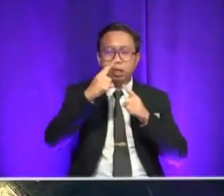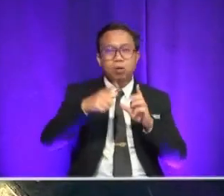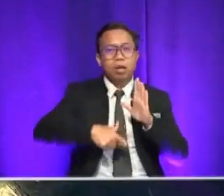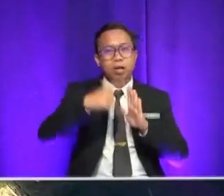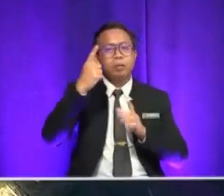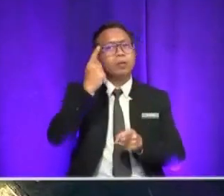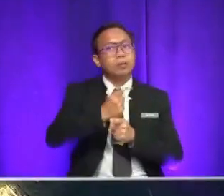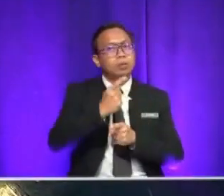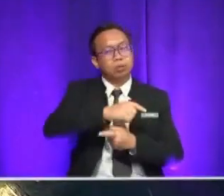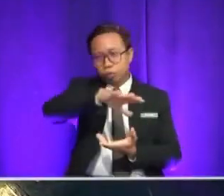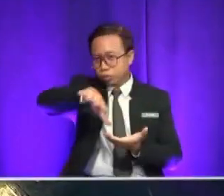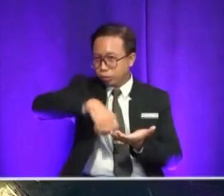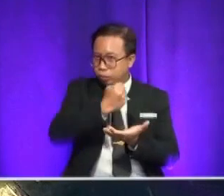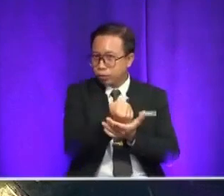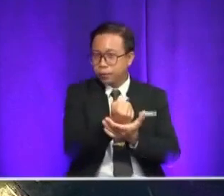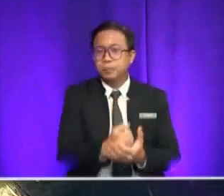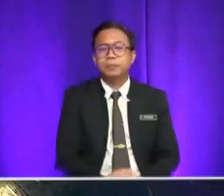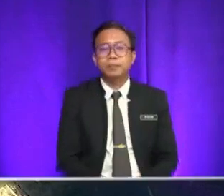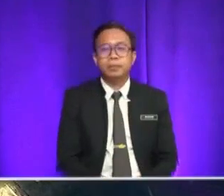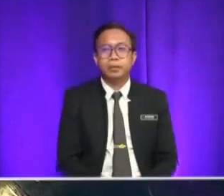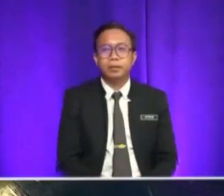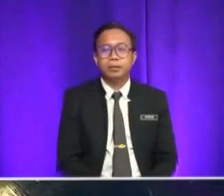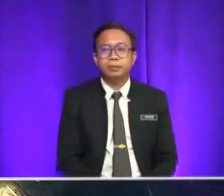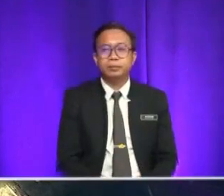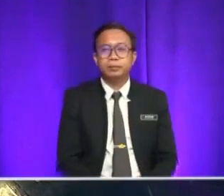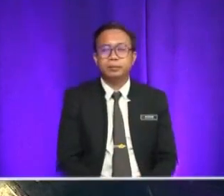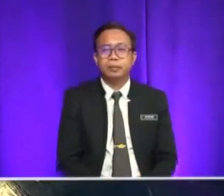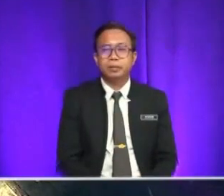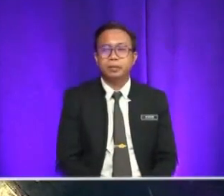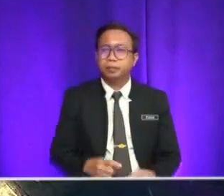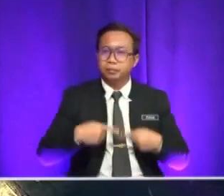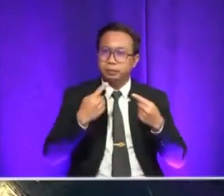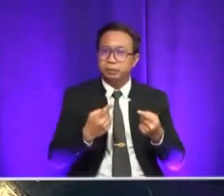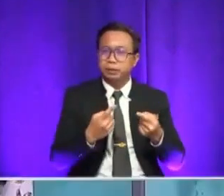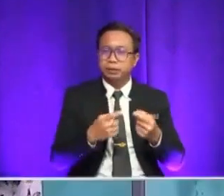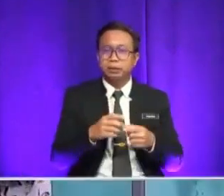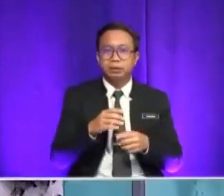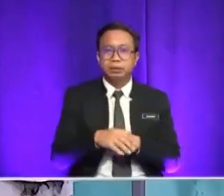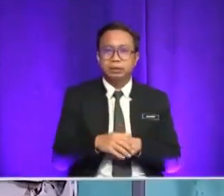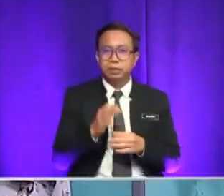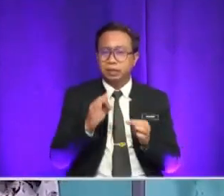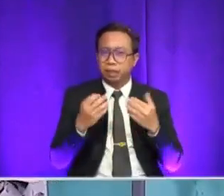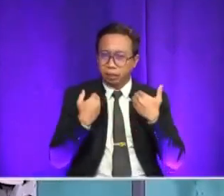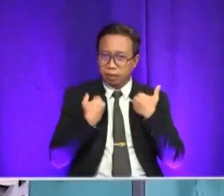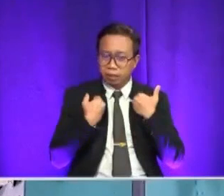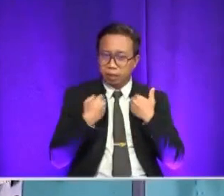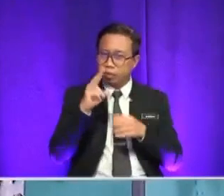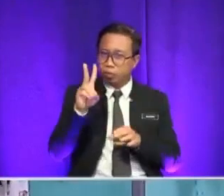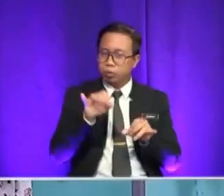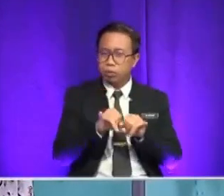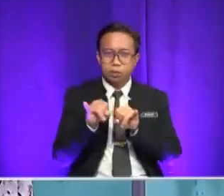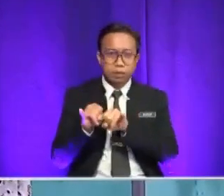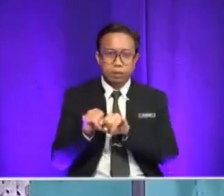Betul. Macam itulah cerita dia. Alright, cantik. Okey, kita pergi soalan. Okey, jadi kat sini kalau ada 2 jenis